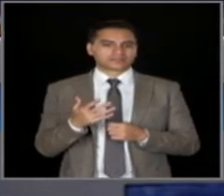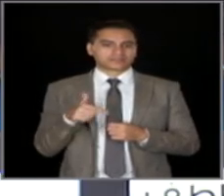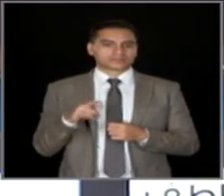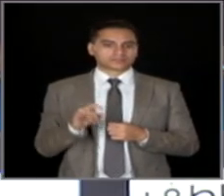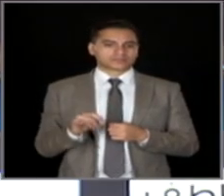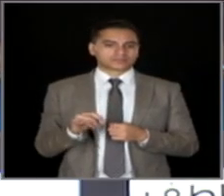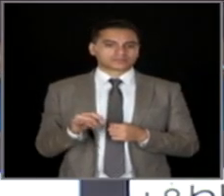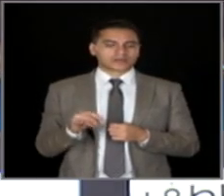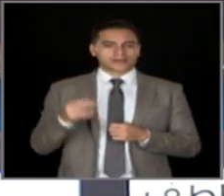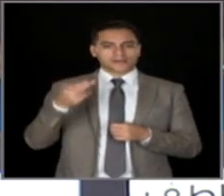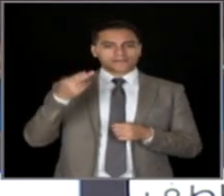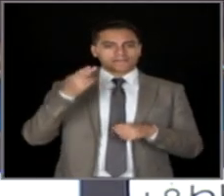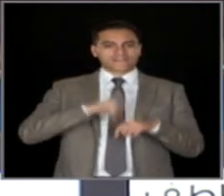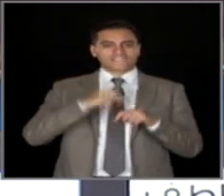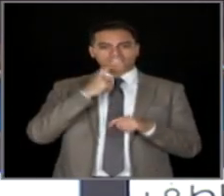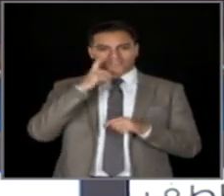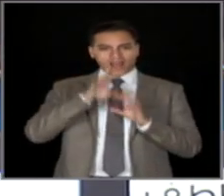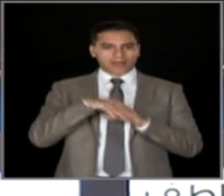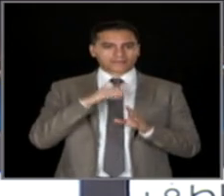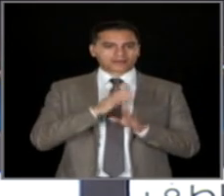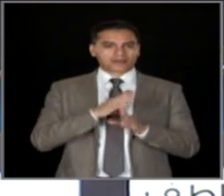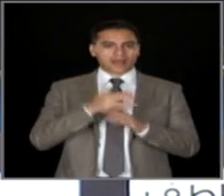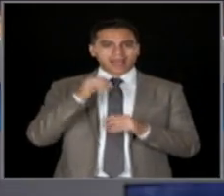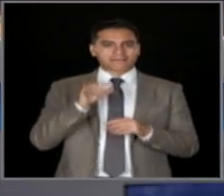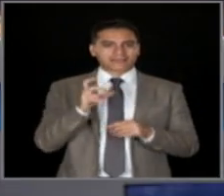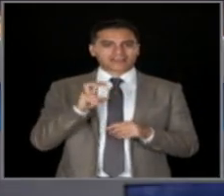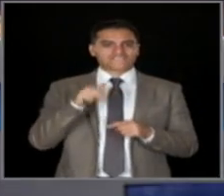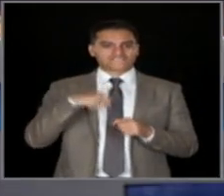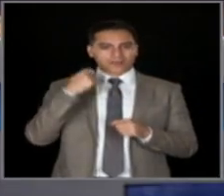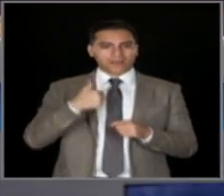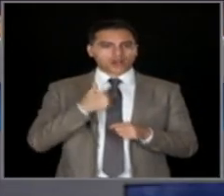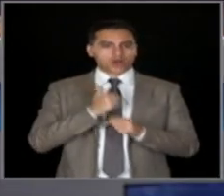وخمسين. 56. صح. من هي الفنانة التي قامت بدور أمينة في فيلم أنا حرة؟